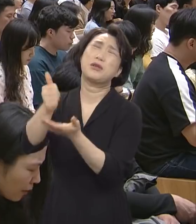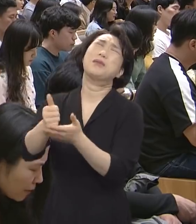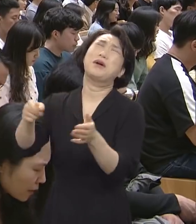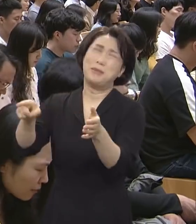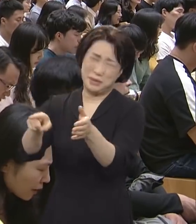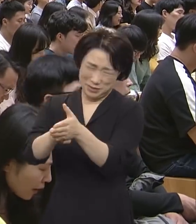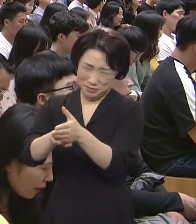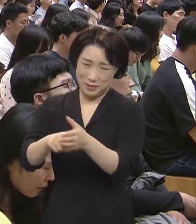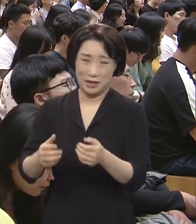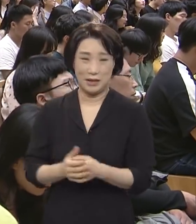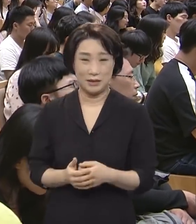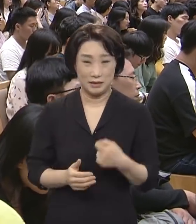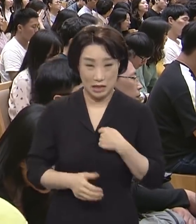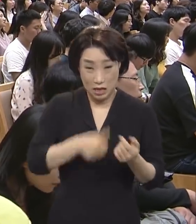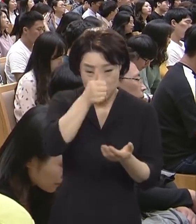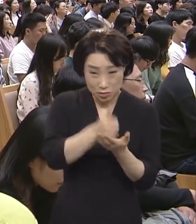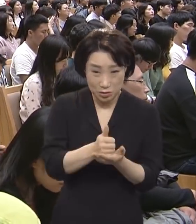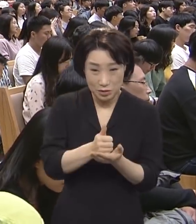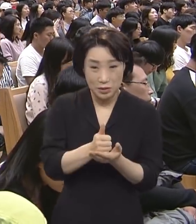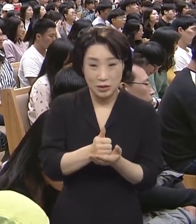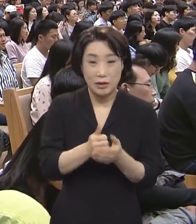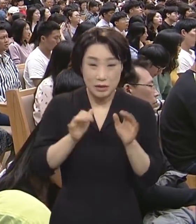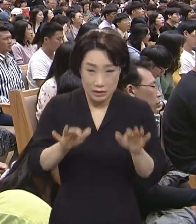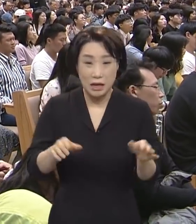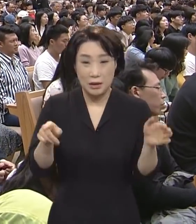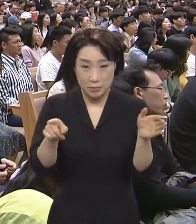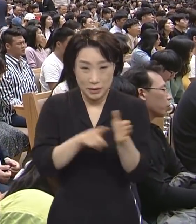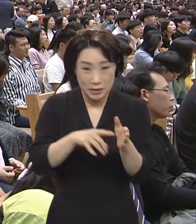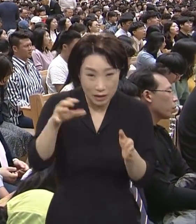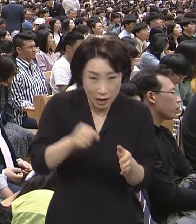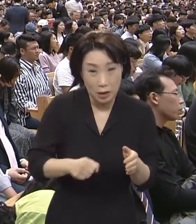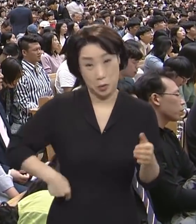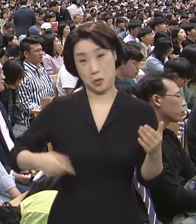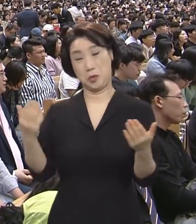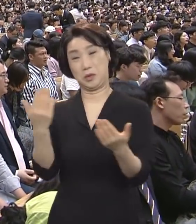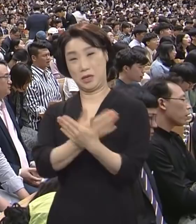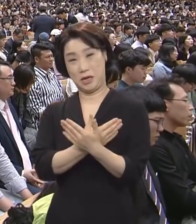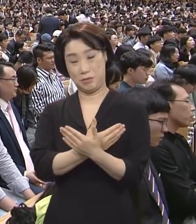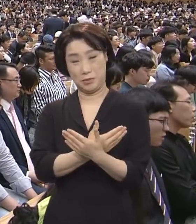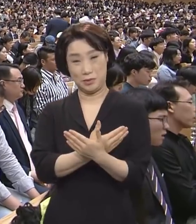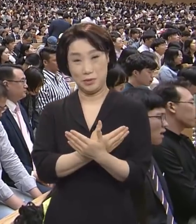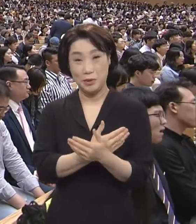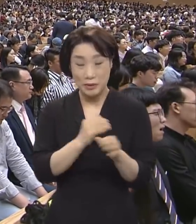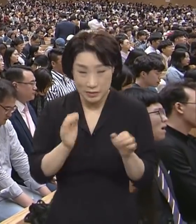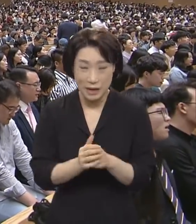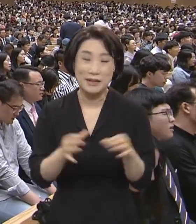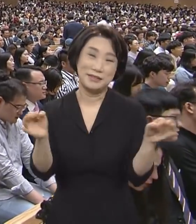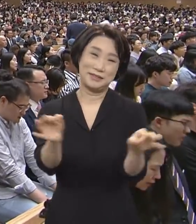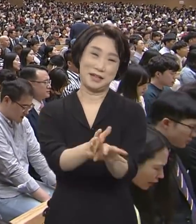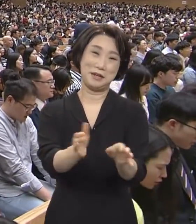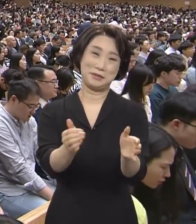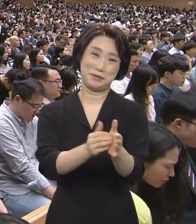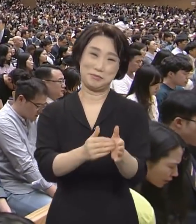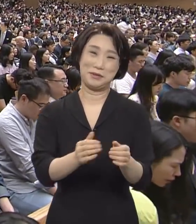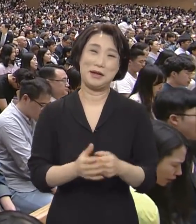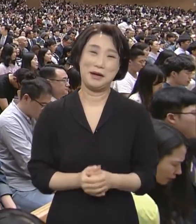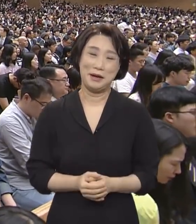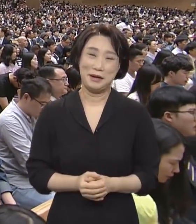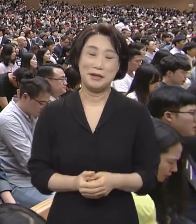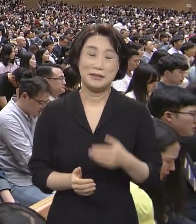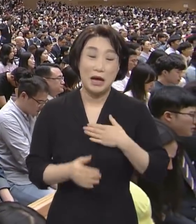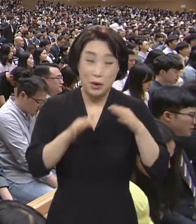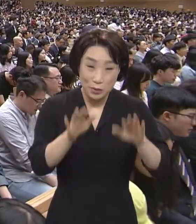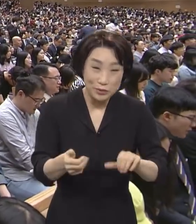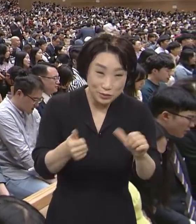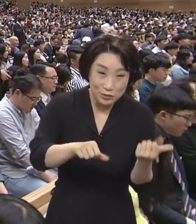내 죄는 믿음으로 회개함으로 사라졌습니다 나는